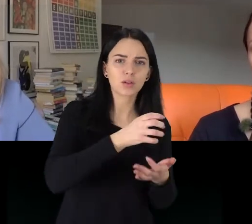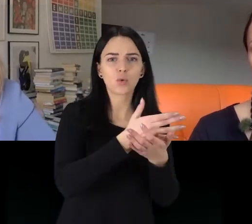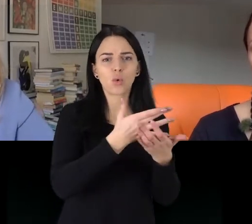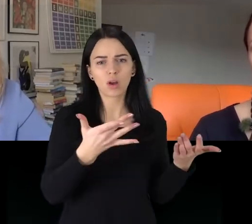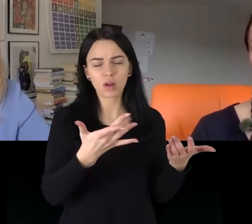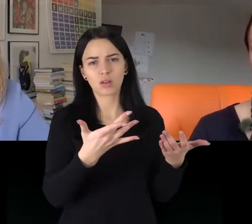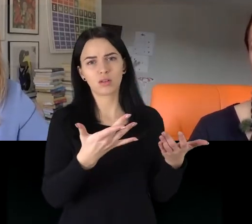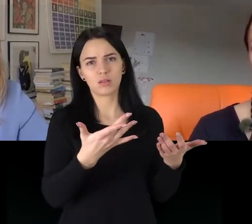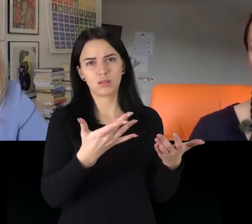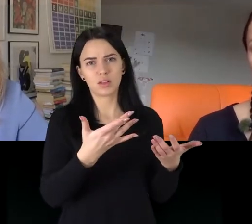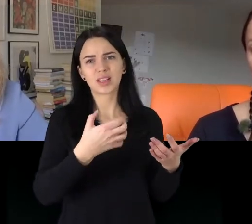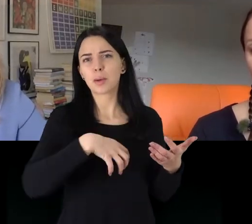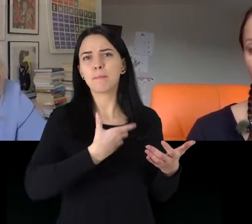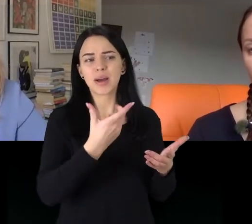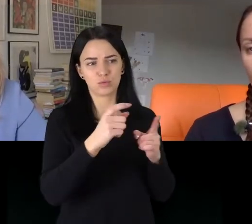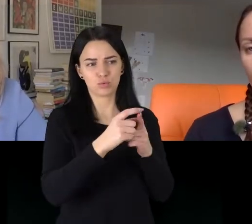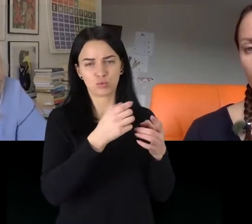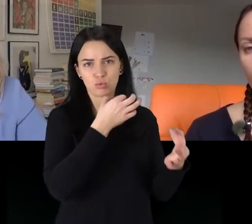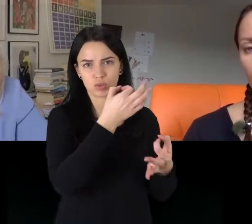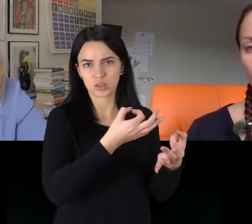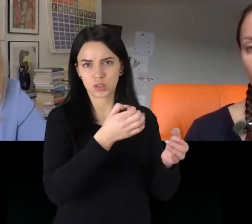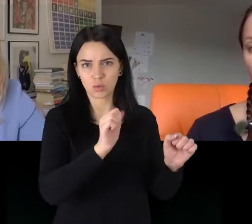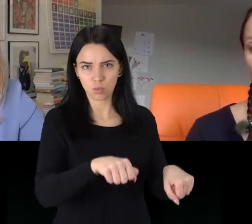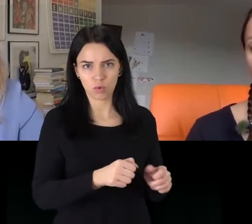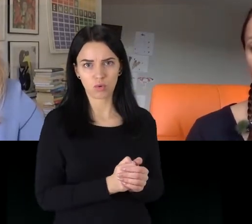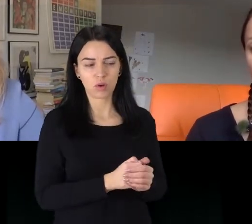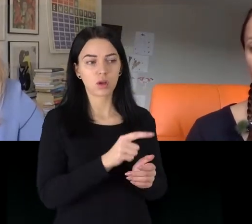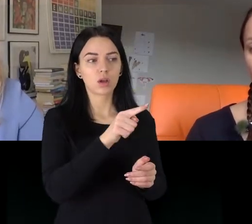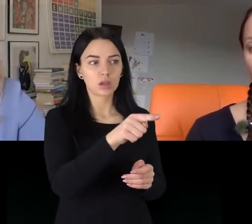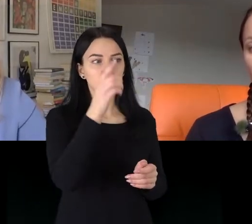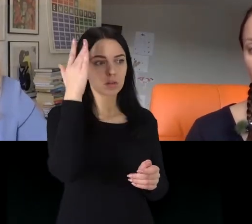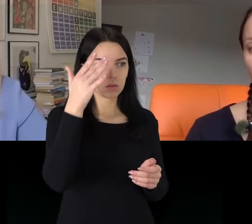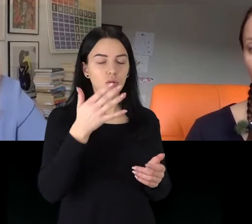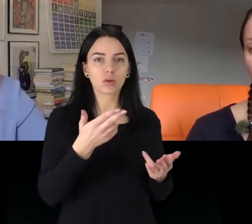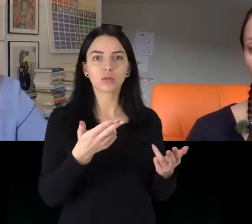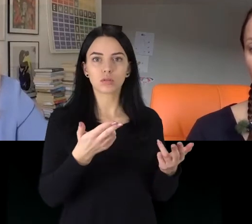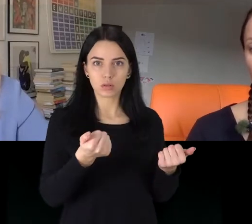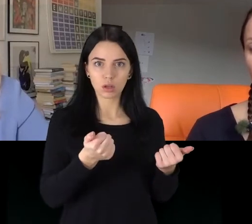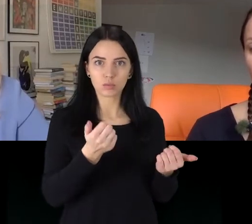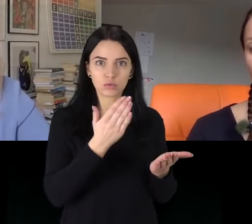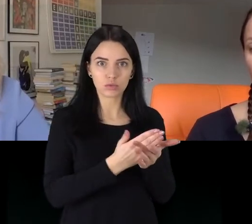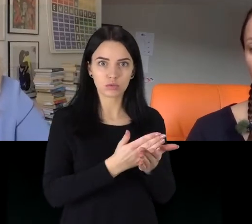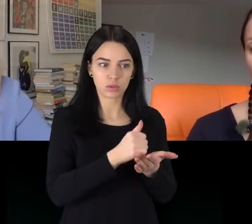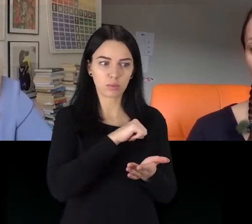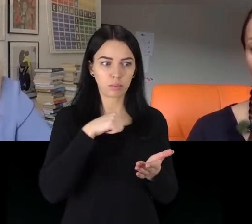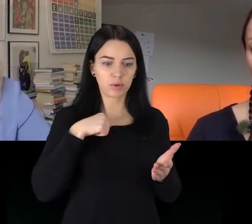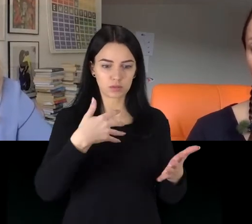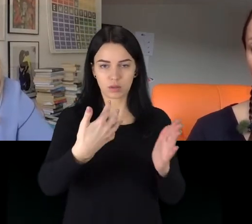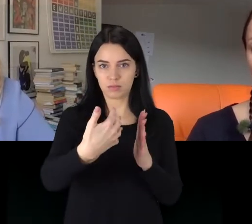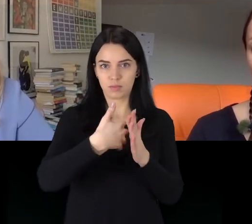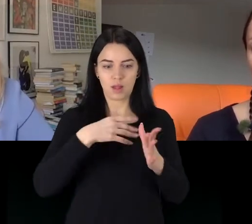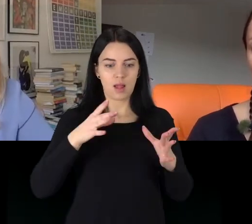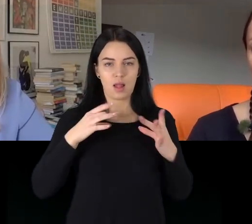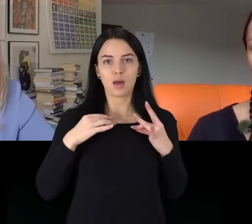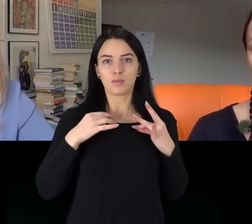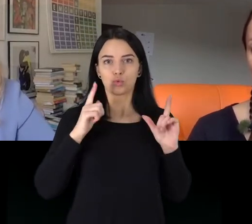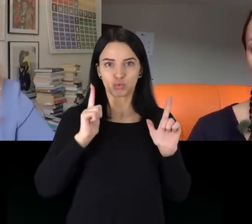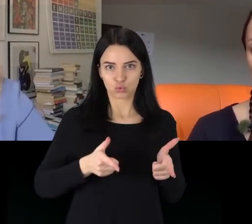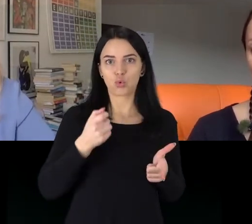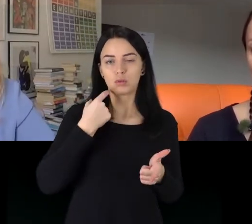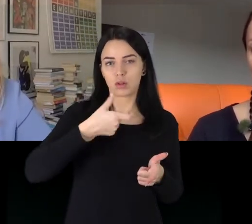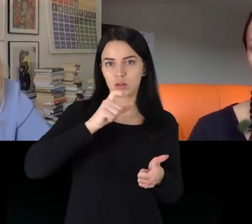Nu, tokių baisių dalykų prieš nekam žmonėm, ne? Ir jisai tapatinas. Nes ir taip, žinokit, tie priklausomi žmonės arba geriantis, jie ir taip